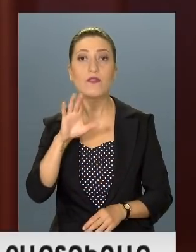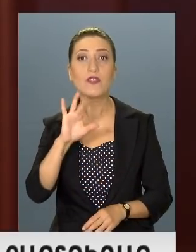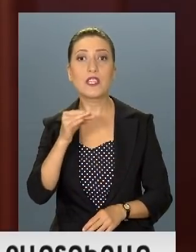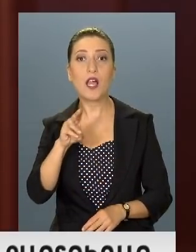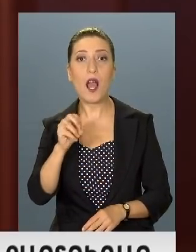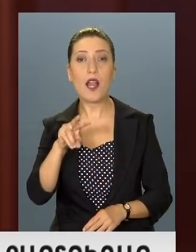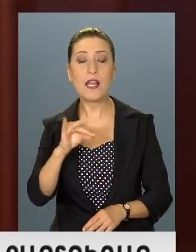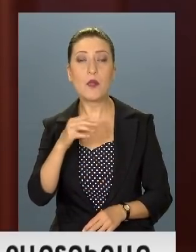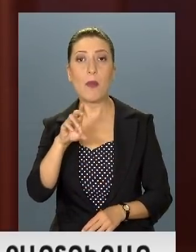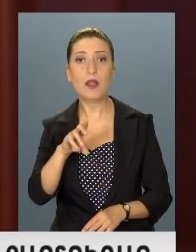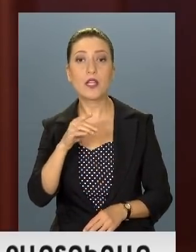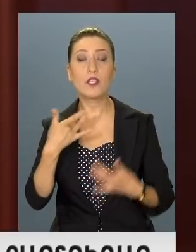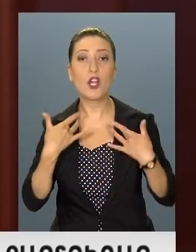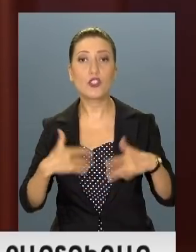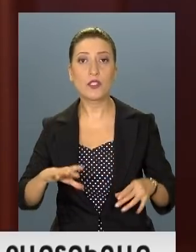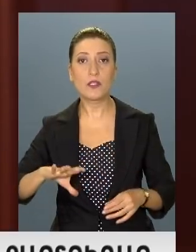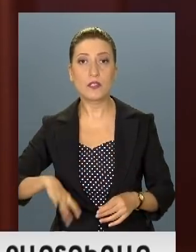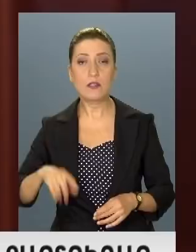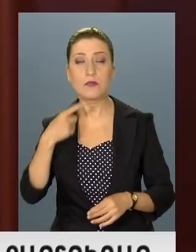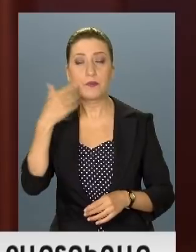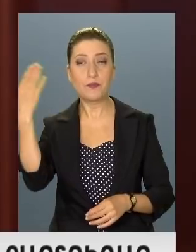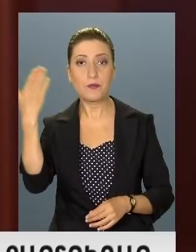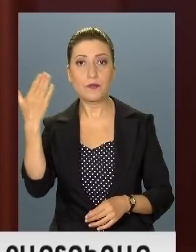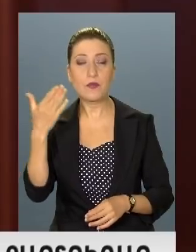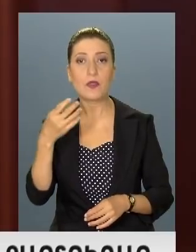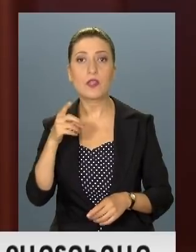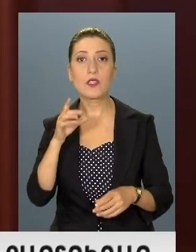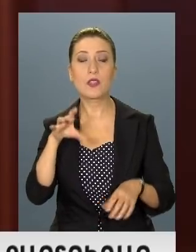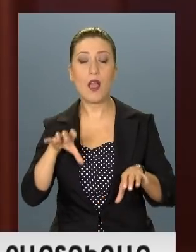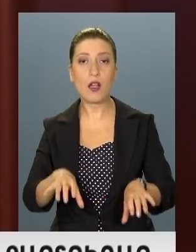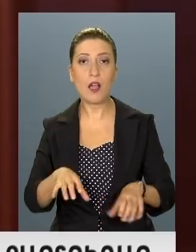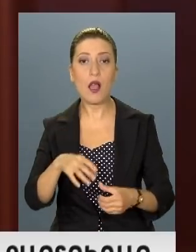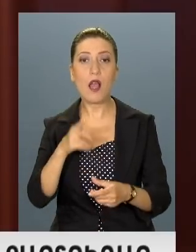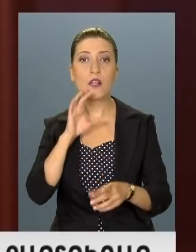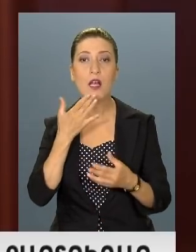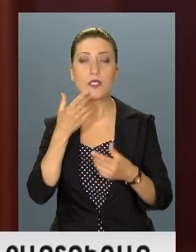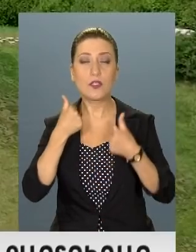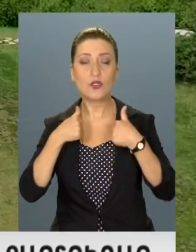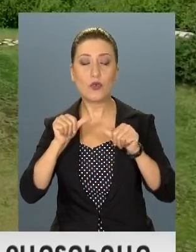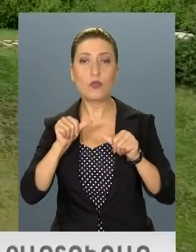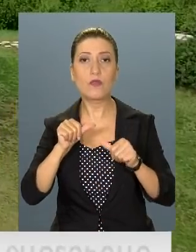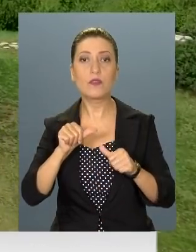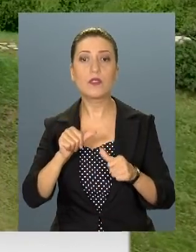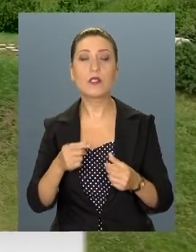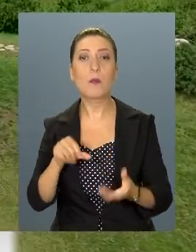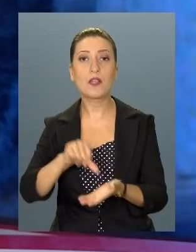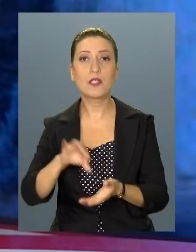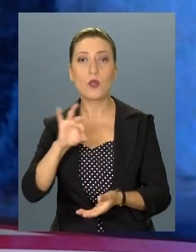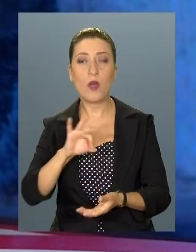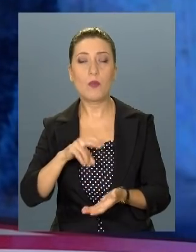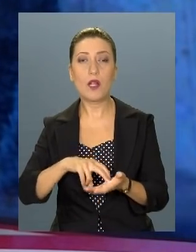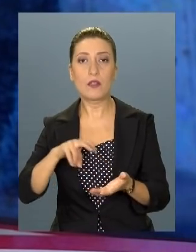հետո։ Նա հայտարարել էր, որ նախագահական ու խորհրդարանական ընտրություններին մասնակցելու նպատակով է լքում պաշտոնը։